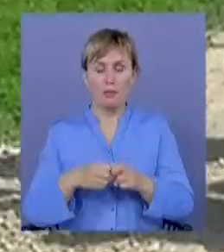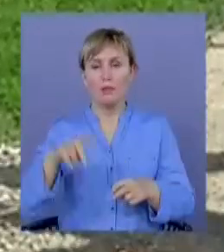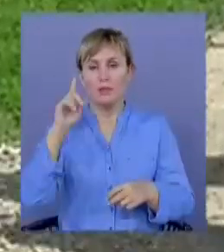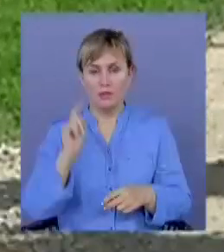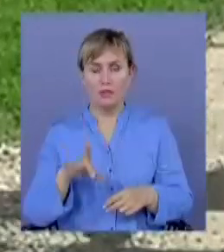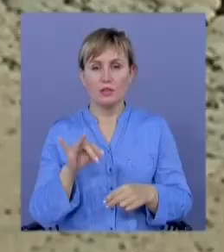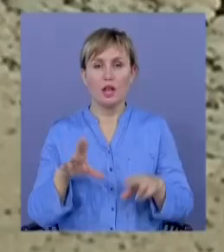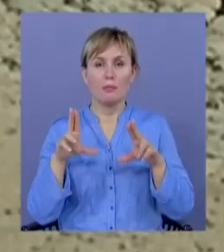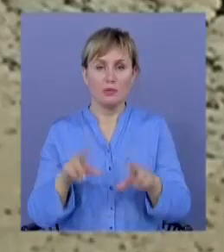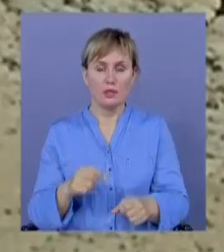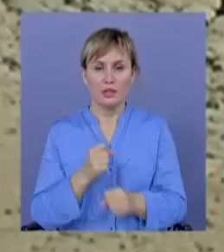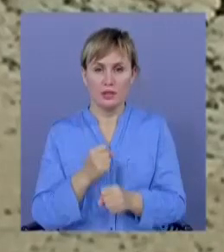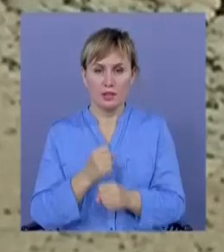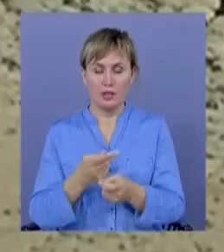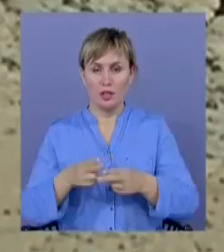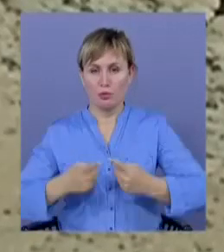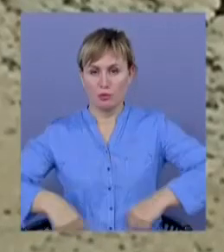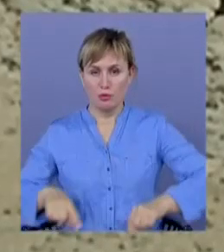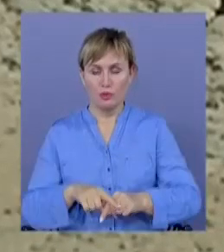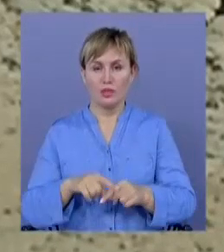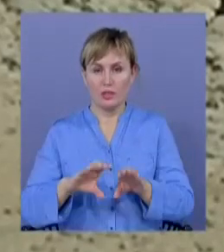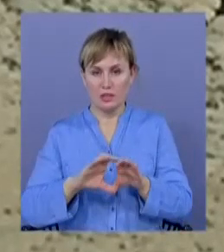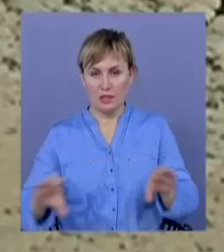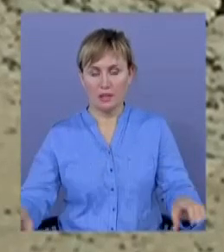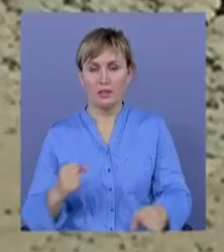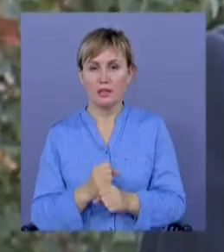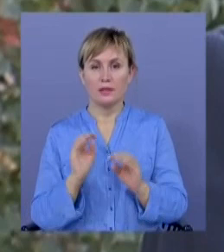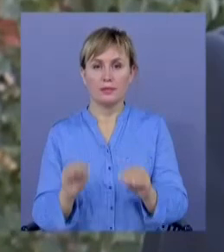и пообещали проложить на этих участках инженерные сети.